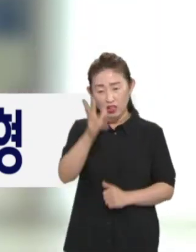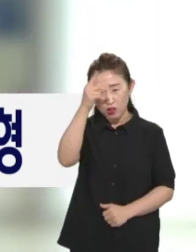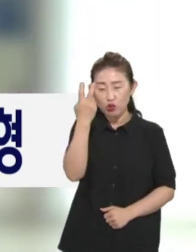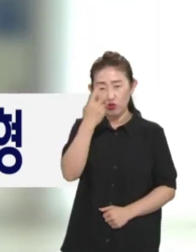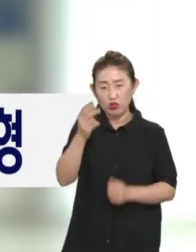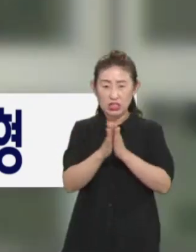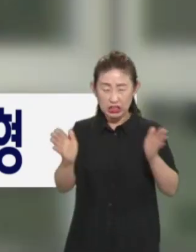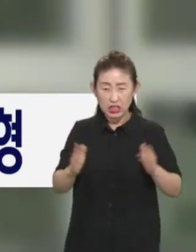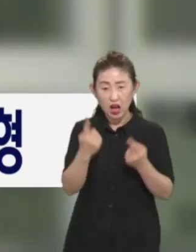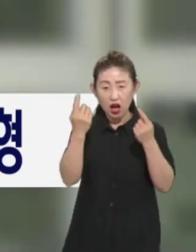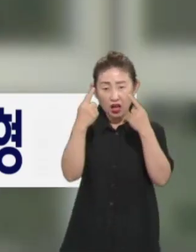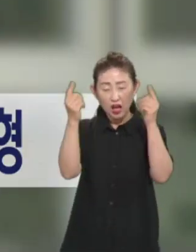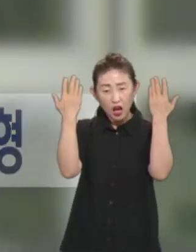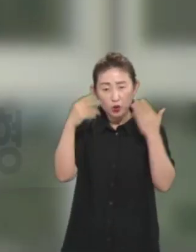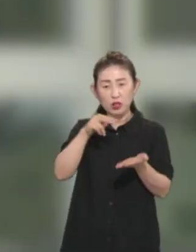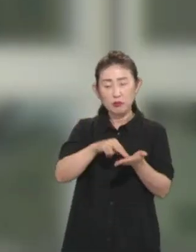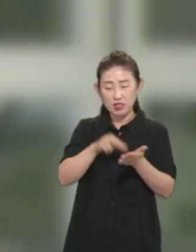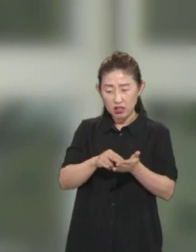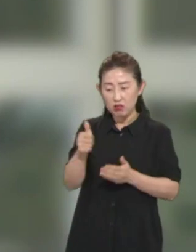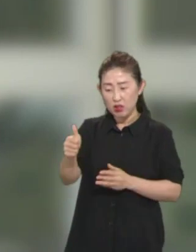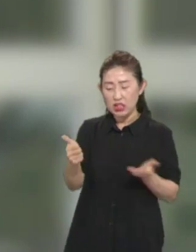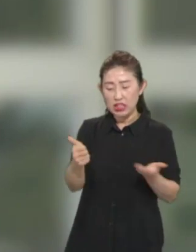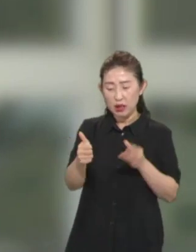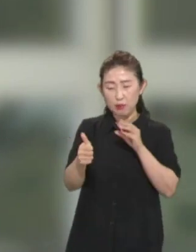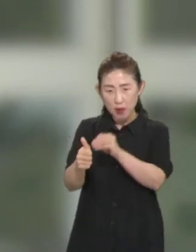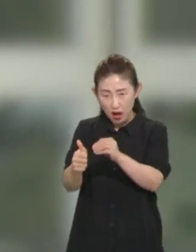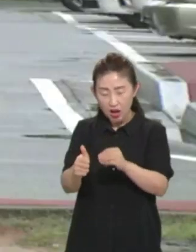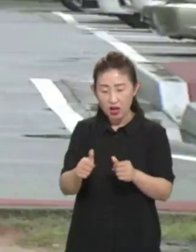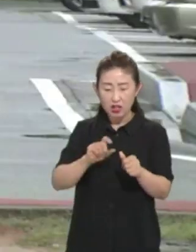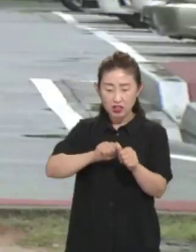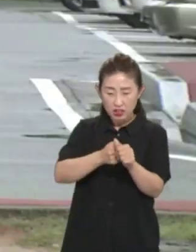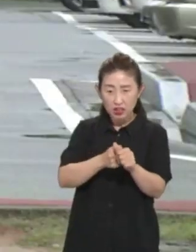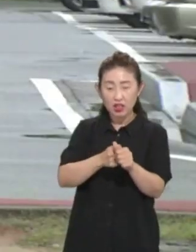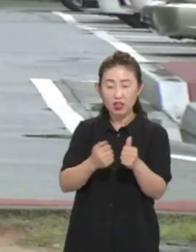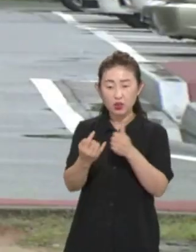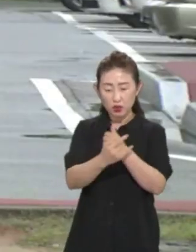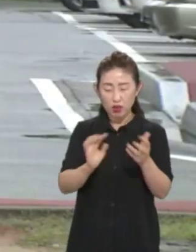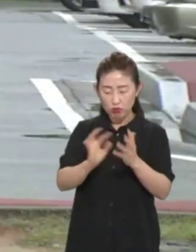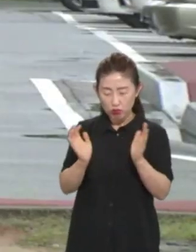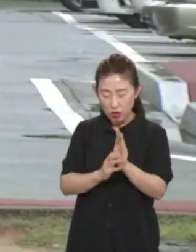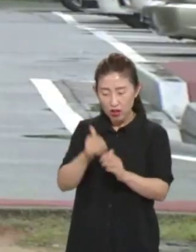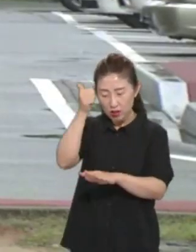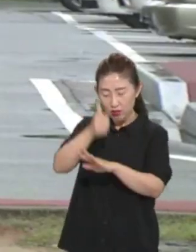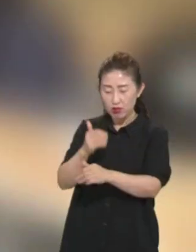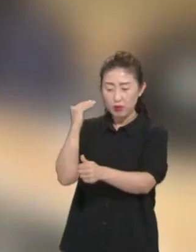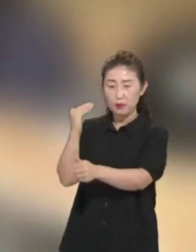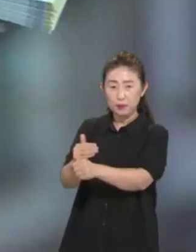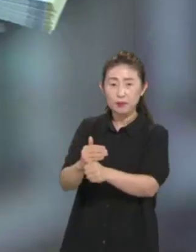수사에 착수하자 A씨를 직위 해제하고 징계위원회를 통해 파면 조치했습니다.